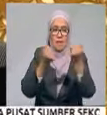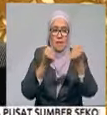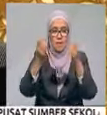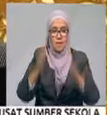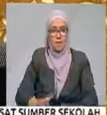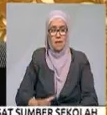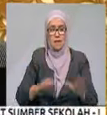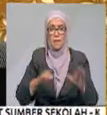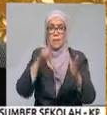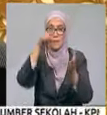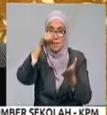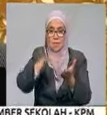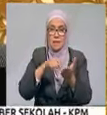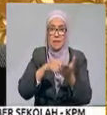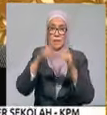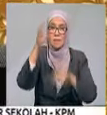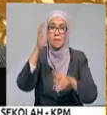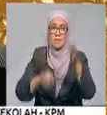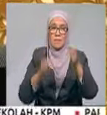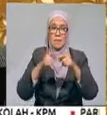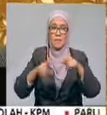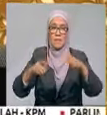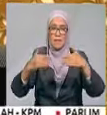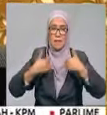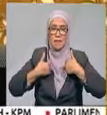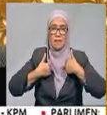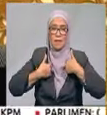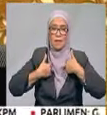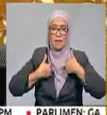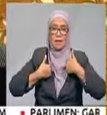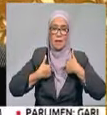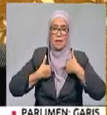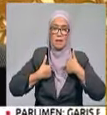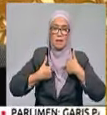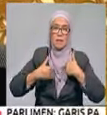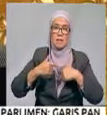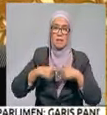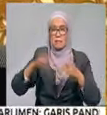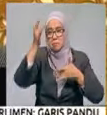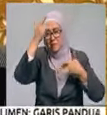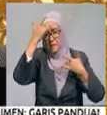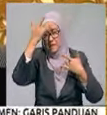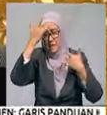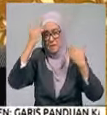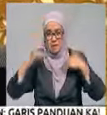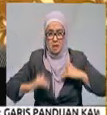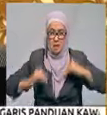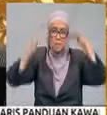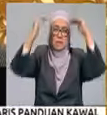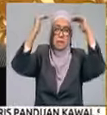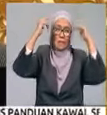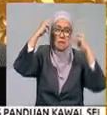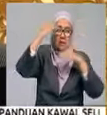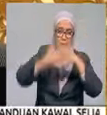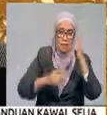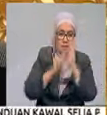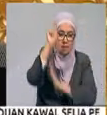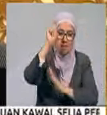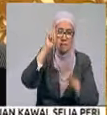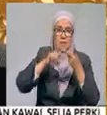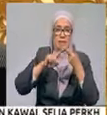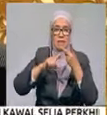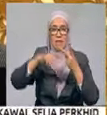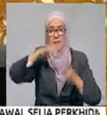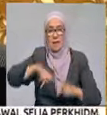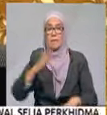pemandu-pemandu ini jika mereka mempunyai darah tinggi ataupun jika mereka mempunyai kes kencing manis,